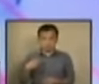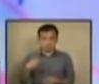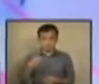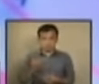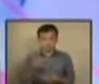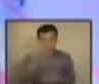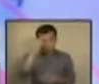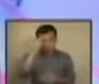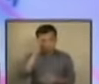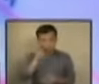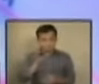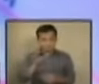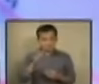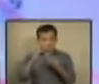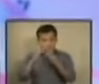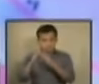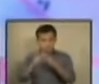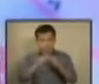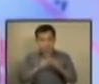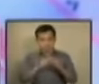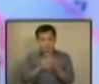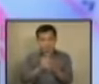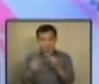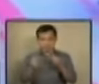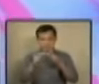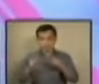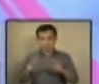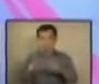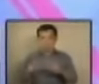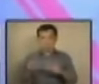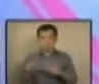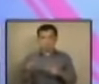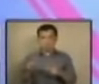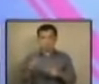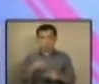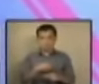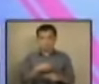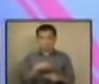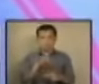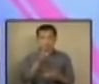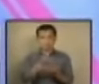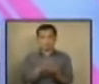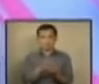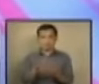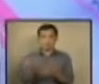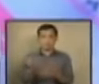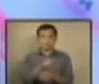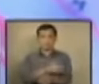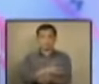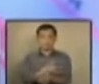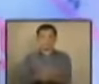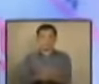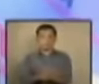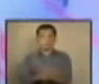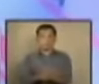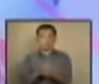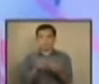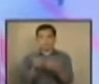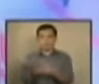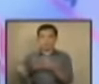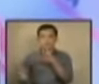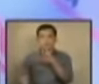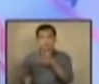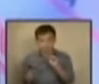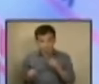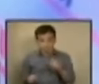kung saan yung kanyang mga bahay, safe house, para naman yung mga otoridad, mapuntaan ho siya at makuha na po yung mga bata. Mabigay na po din sa